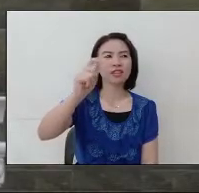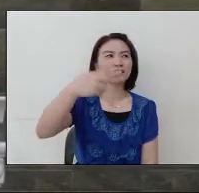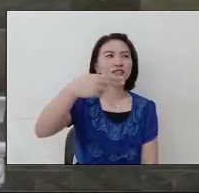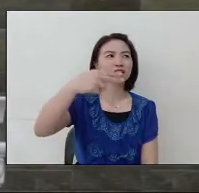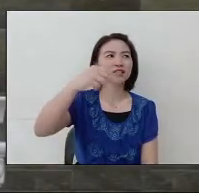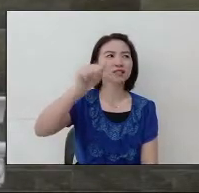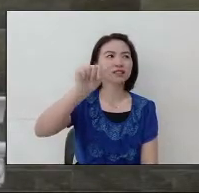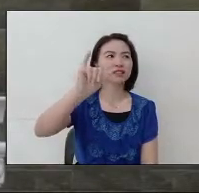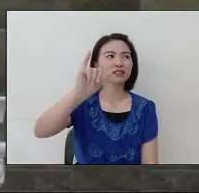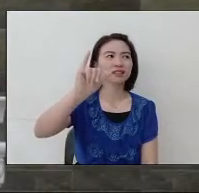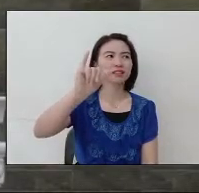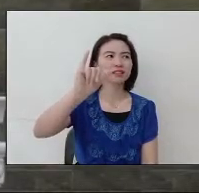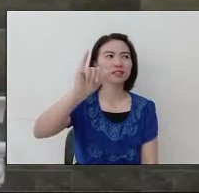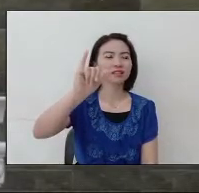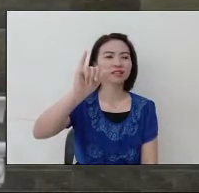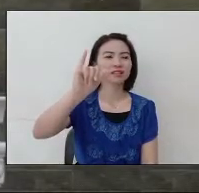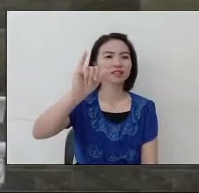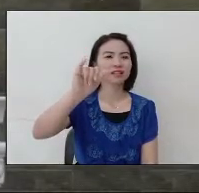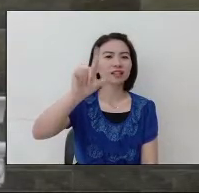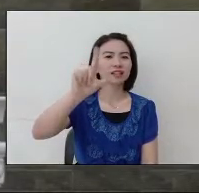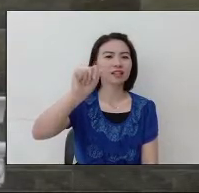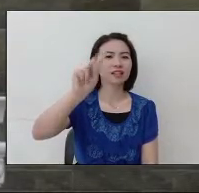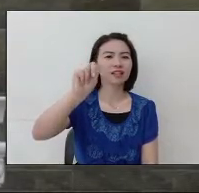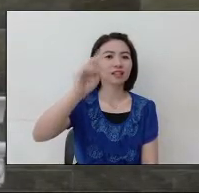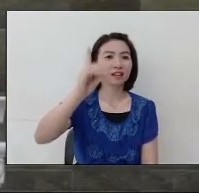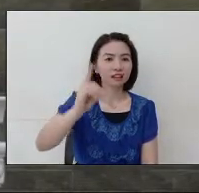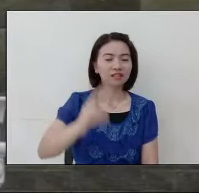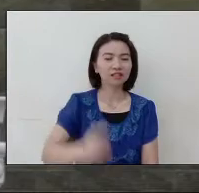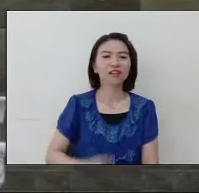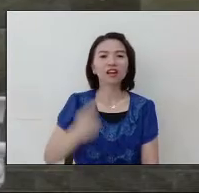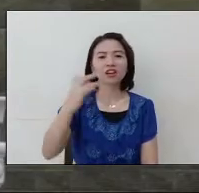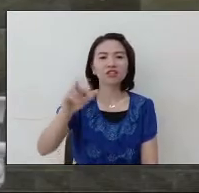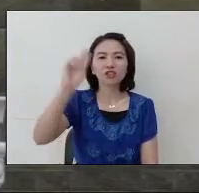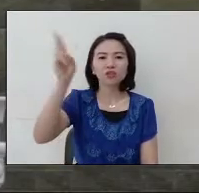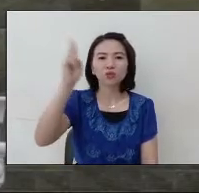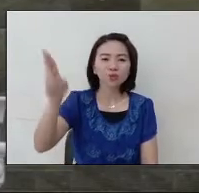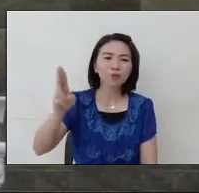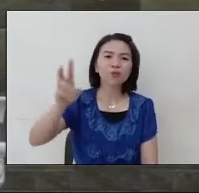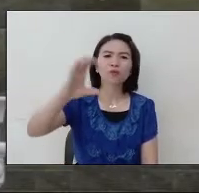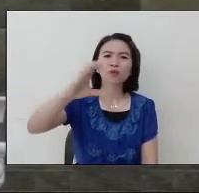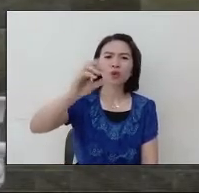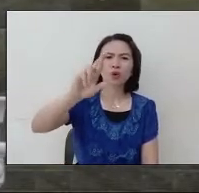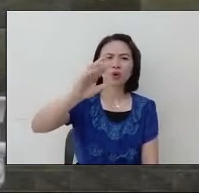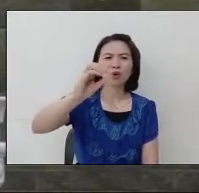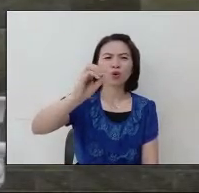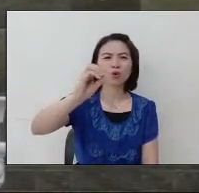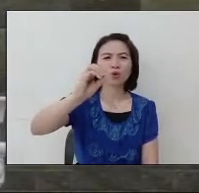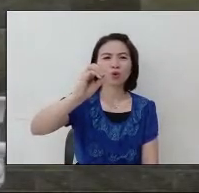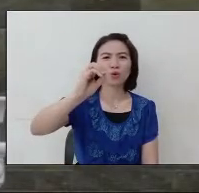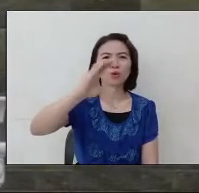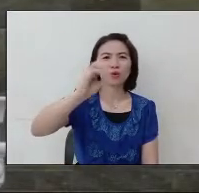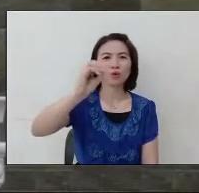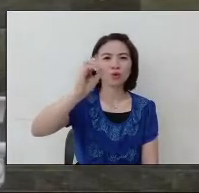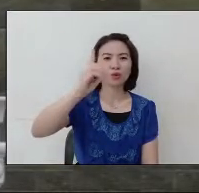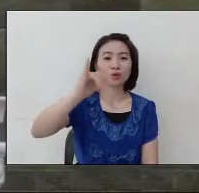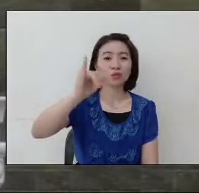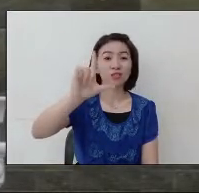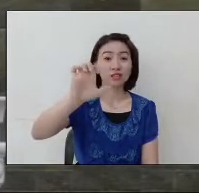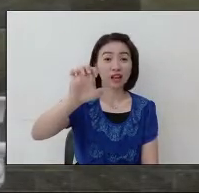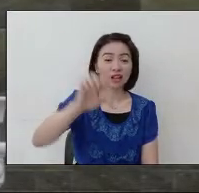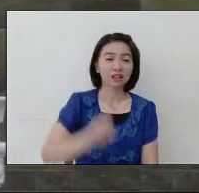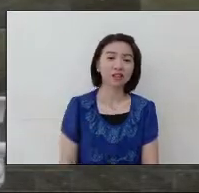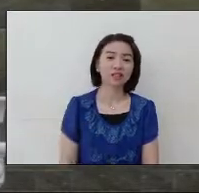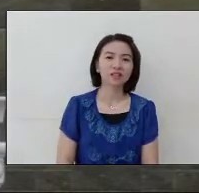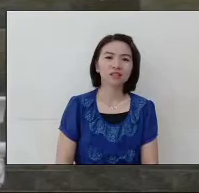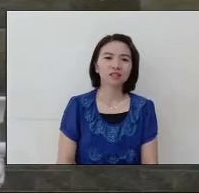sa mga anong yan. Maraming mga takot sa mga buwaya, di ba? Pag akalain mo yung naglalaro sa kanya,